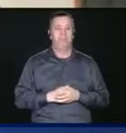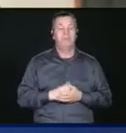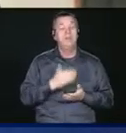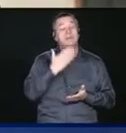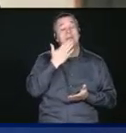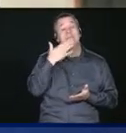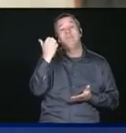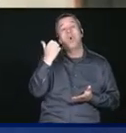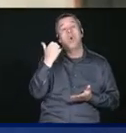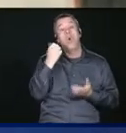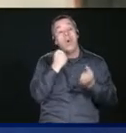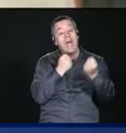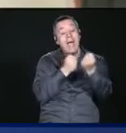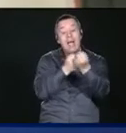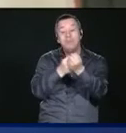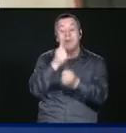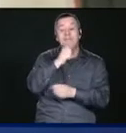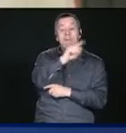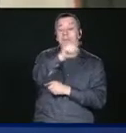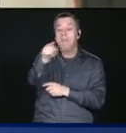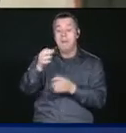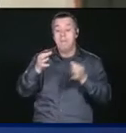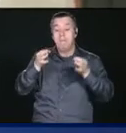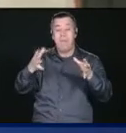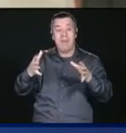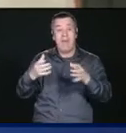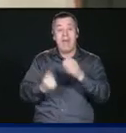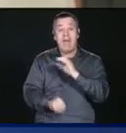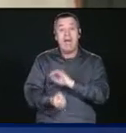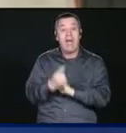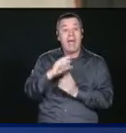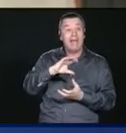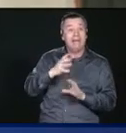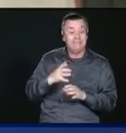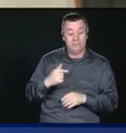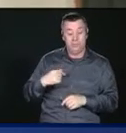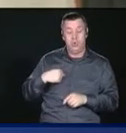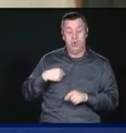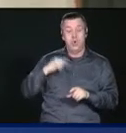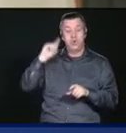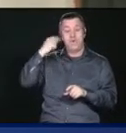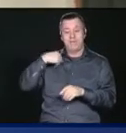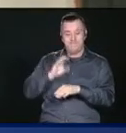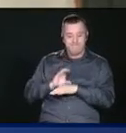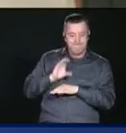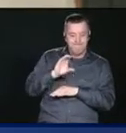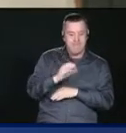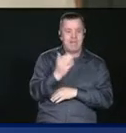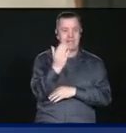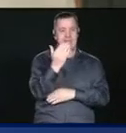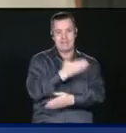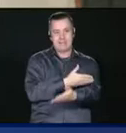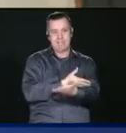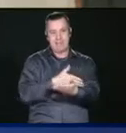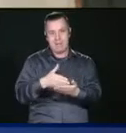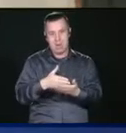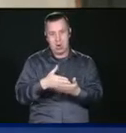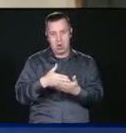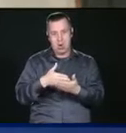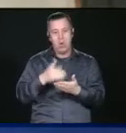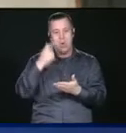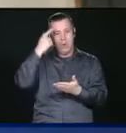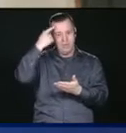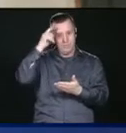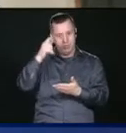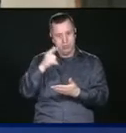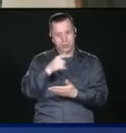appuyer ces femmes pendant la crise, notre gouvernement va investir 15 millions de dollars dans la stratégie pour